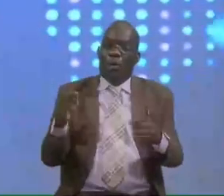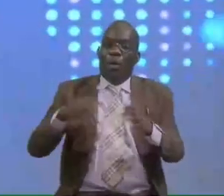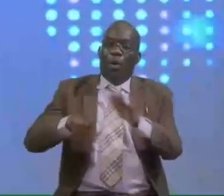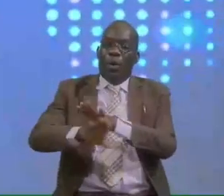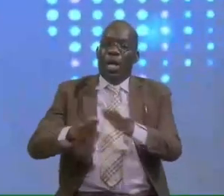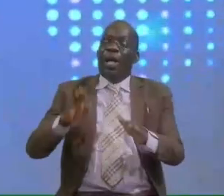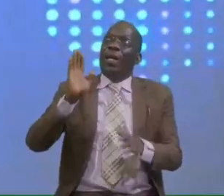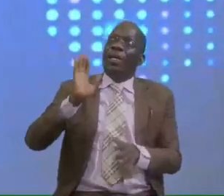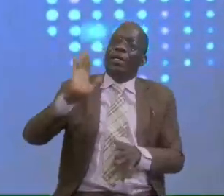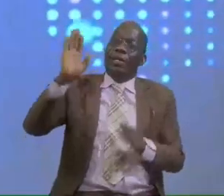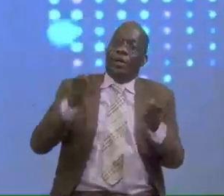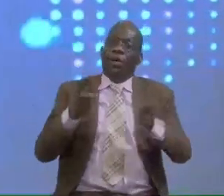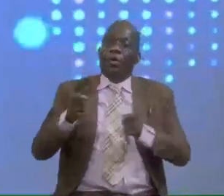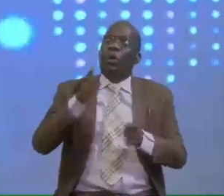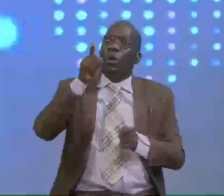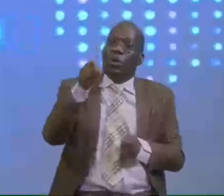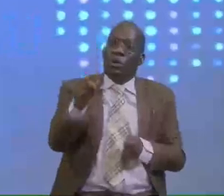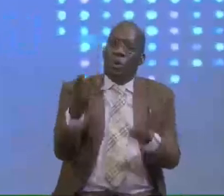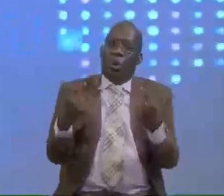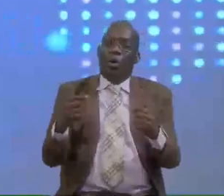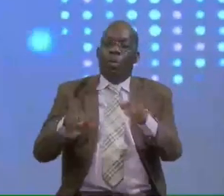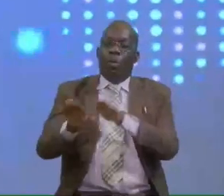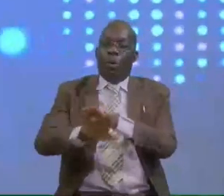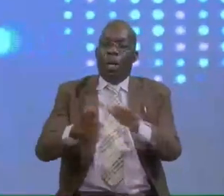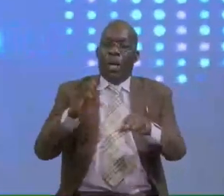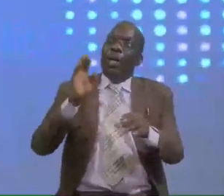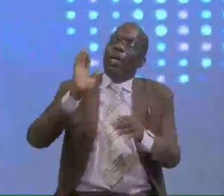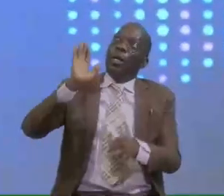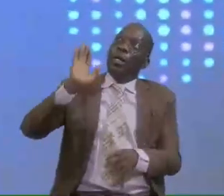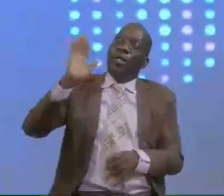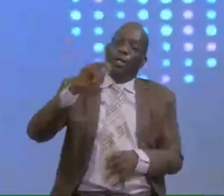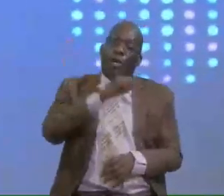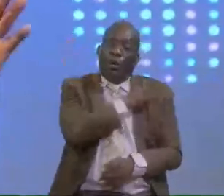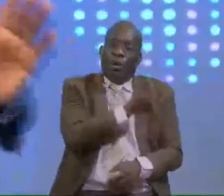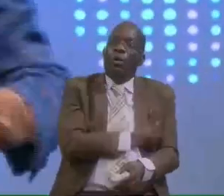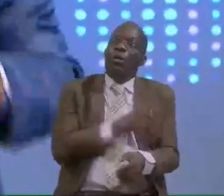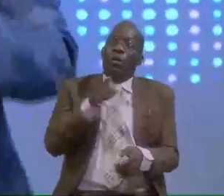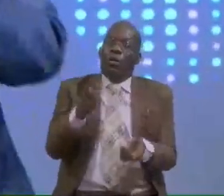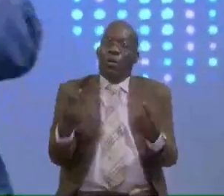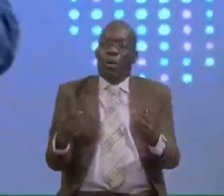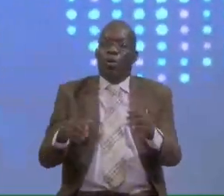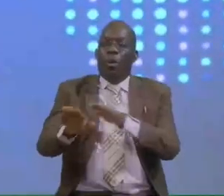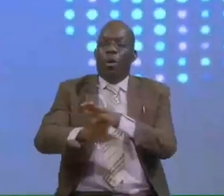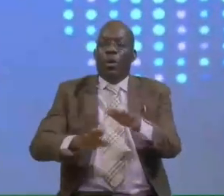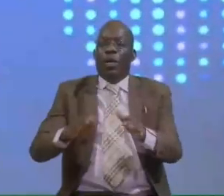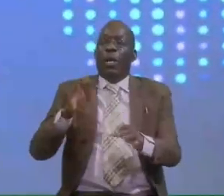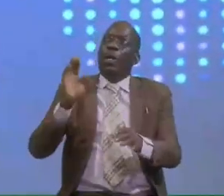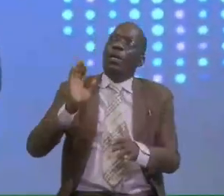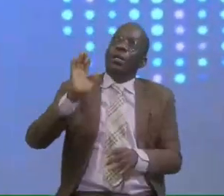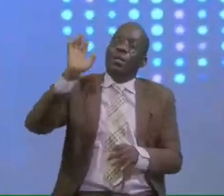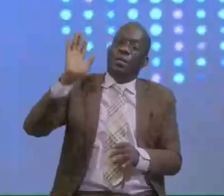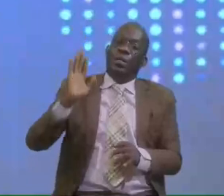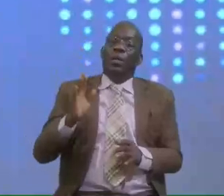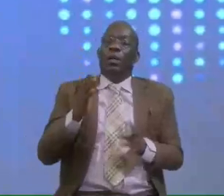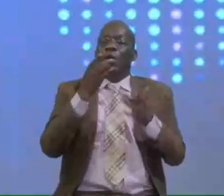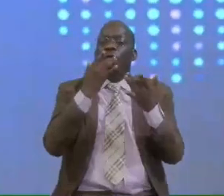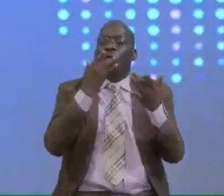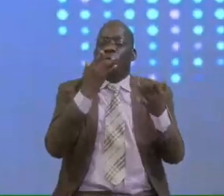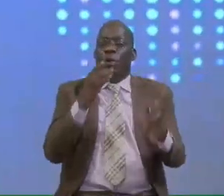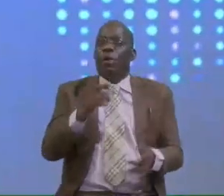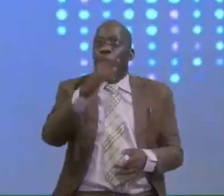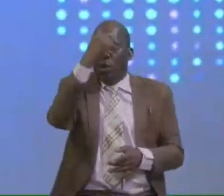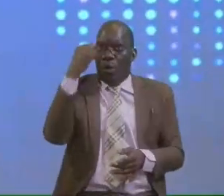Tu viens sous son autorité. Tu viens sous sa faveur. Parce